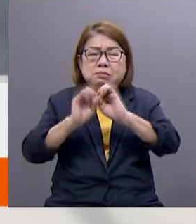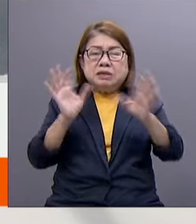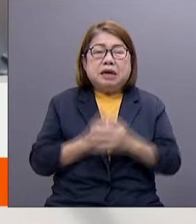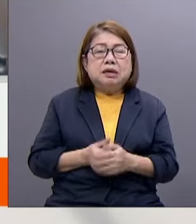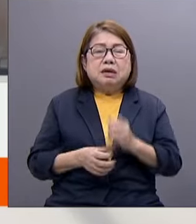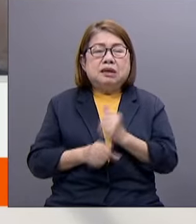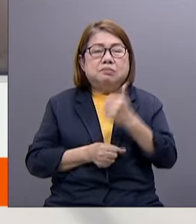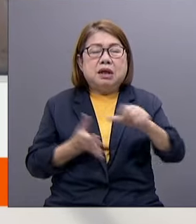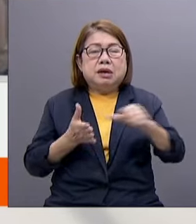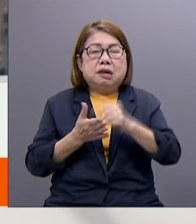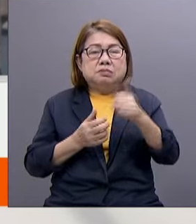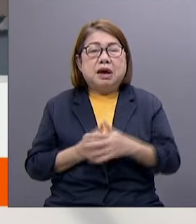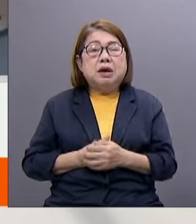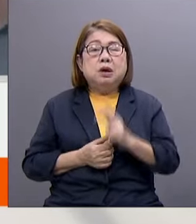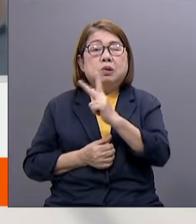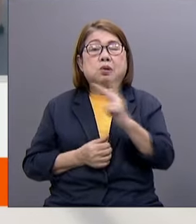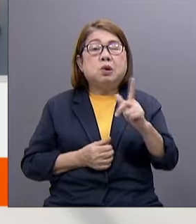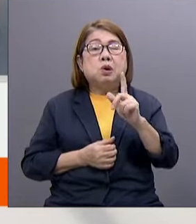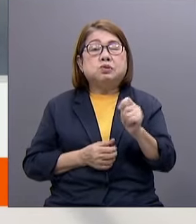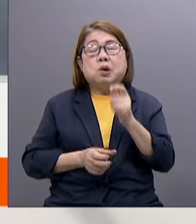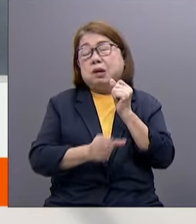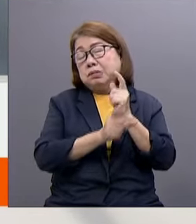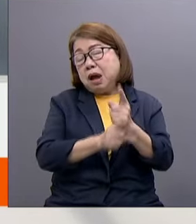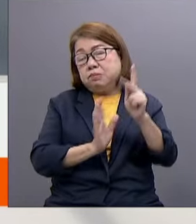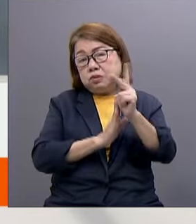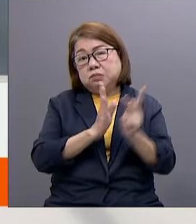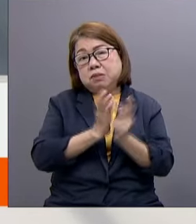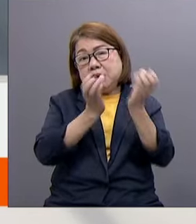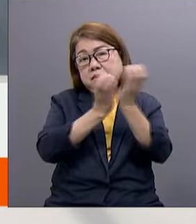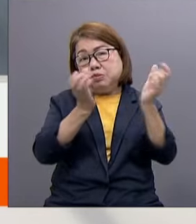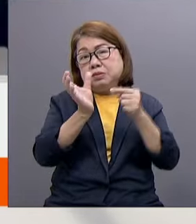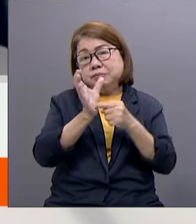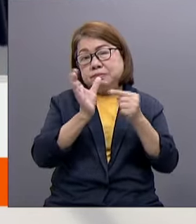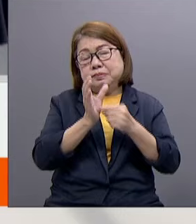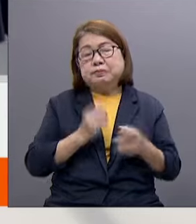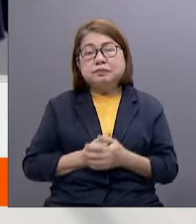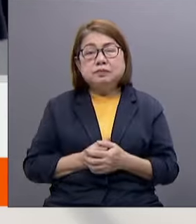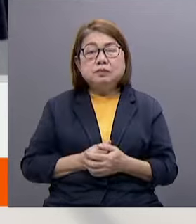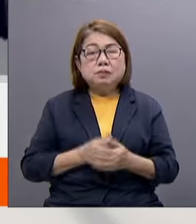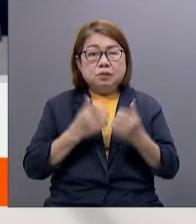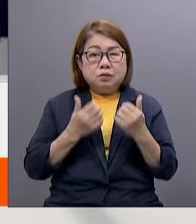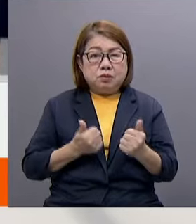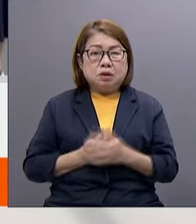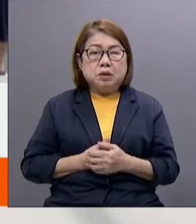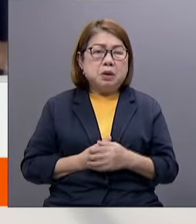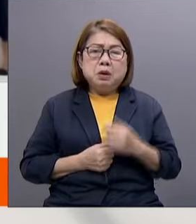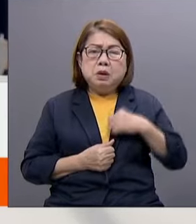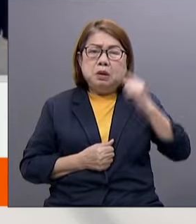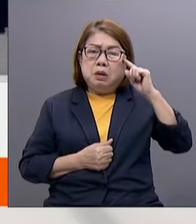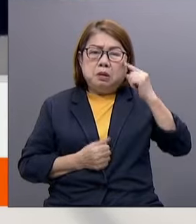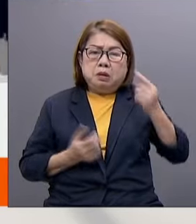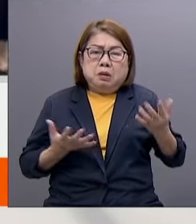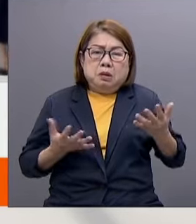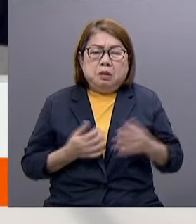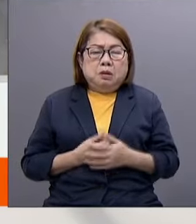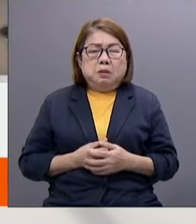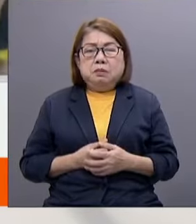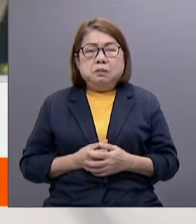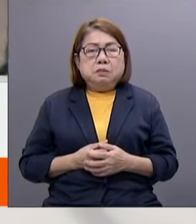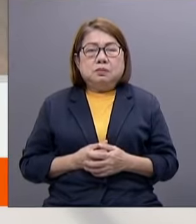อย่างที่ทำกกต.ก็ทำตามรัฐธรรมนูญอยู่แล้วตอนนี้ก็ มองไม่ออกค่ะยังมองอะไรไม่ออก